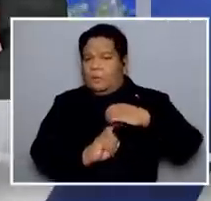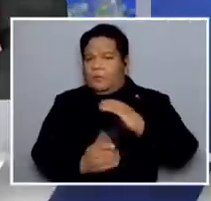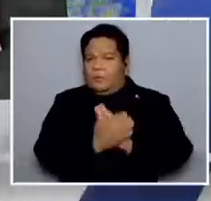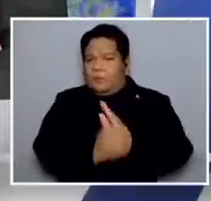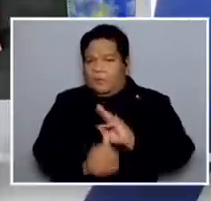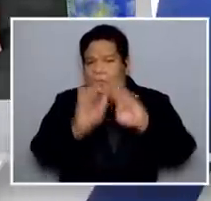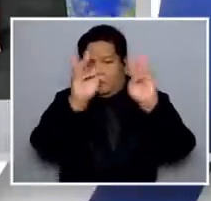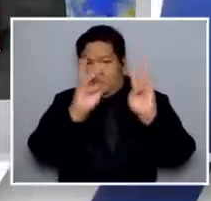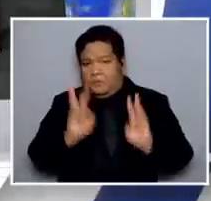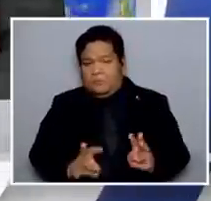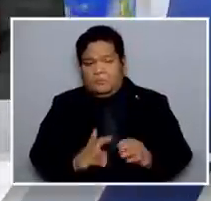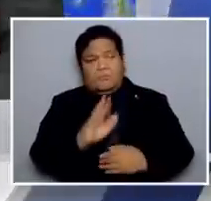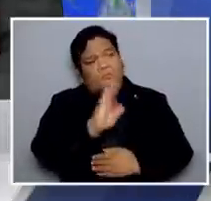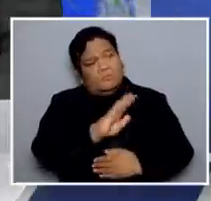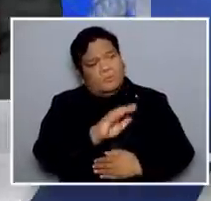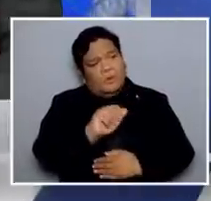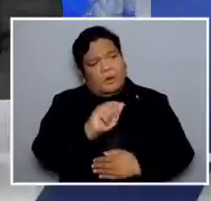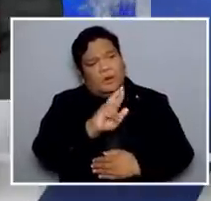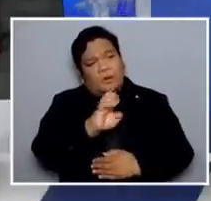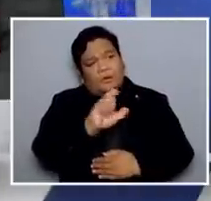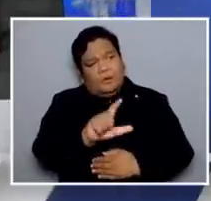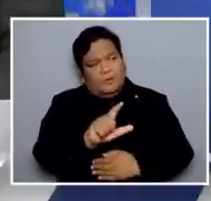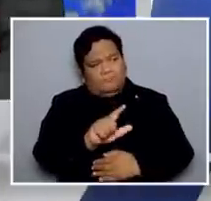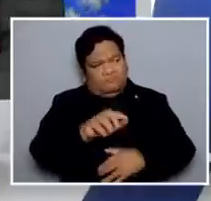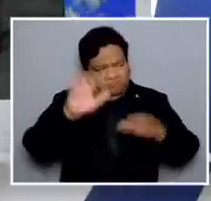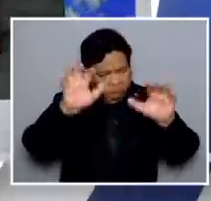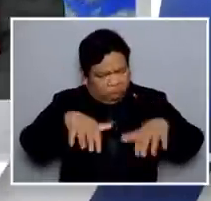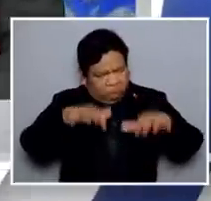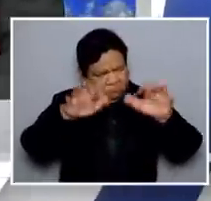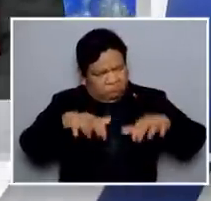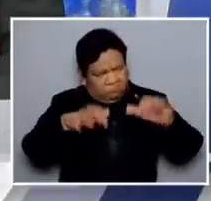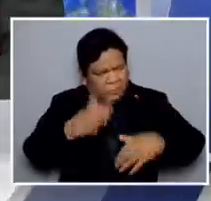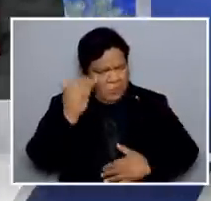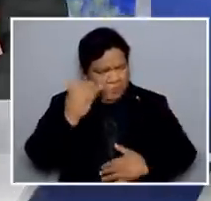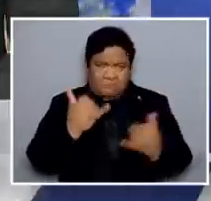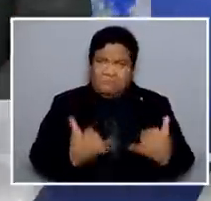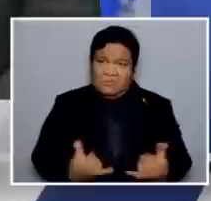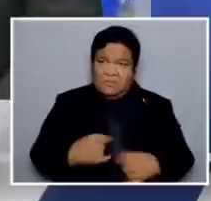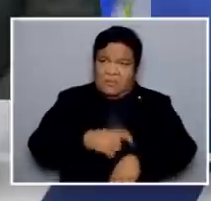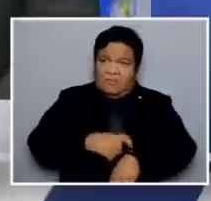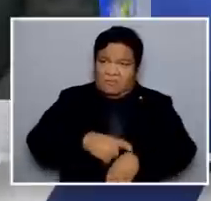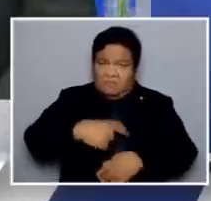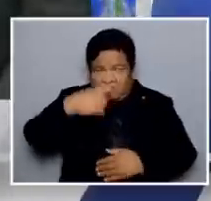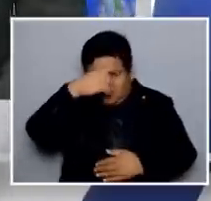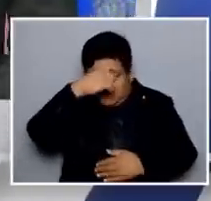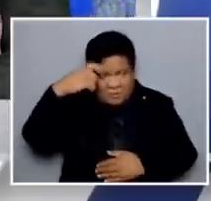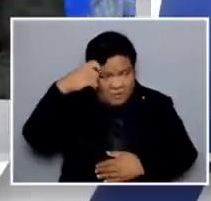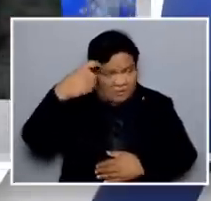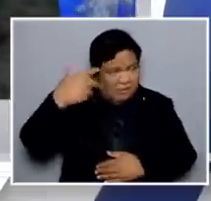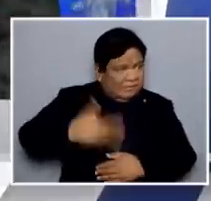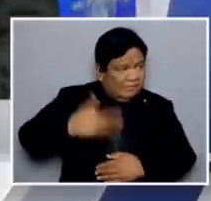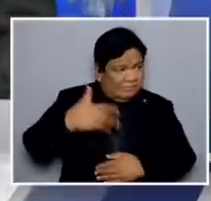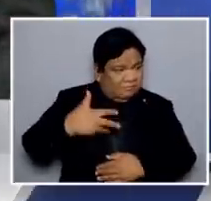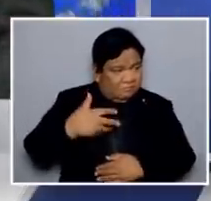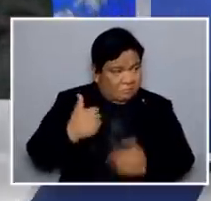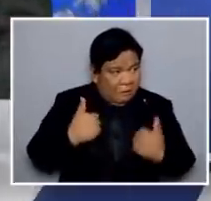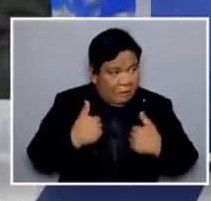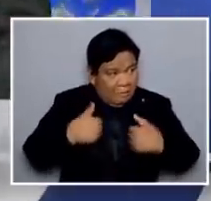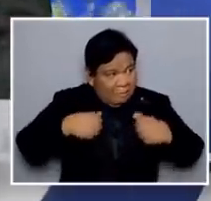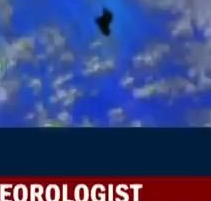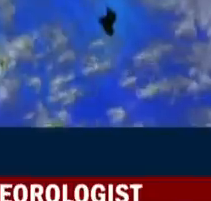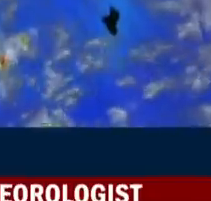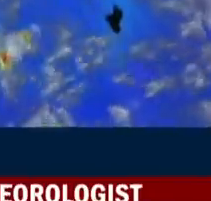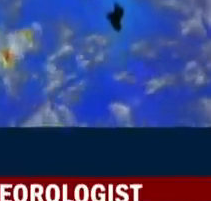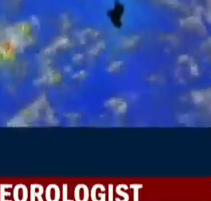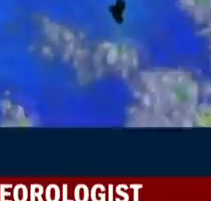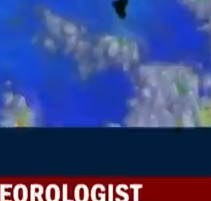Ariel, bakit tuloy-tuloy yung buhos ng ulan samantalang summer? May bagyo ba? Henry, walang bagyo at ang mga pag-ulan